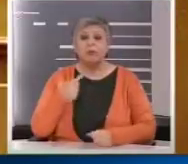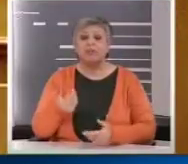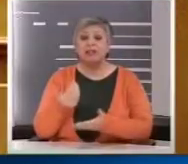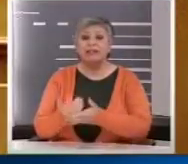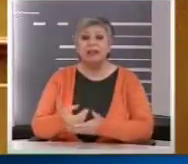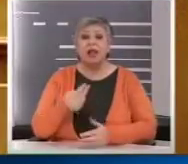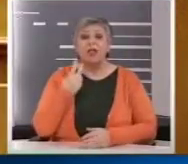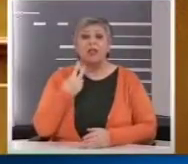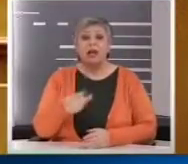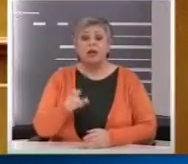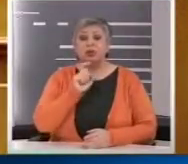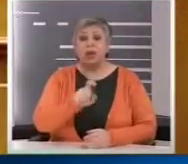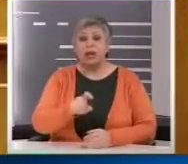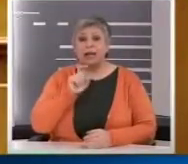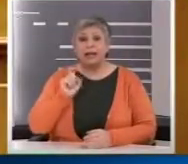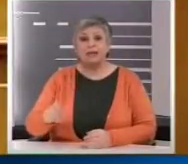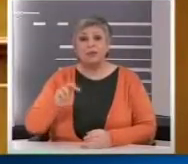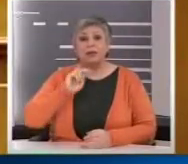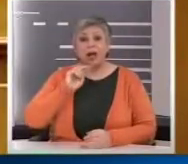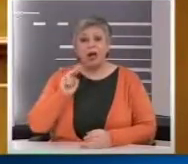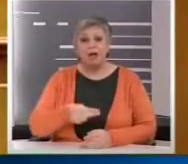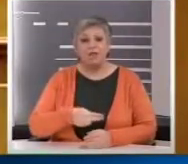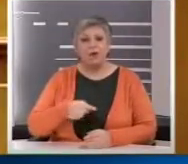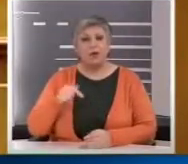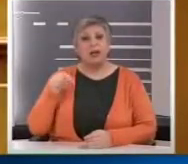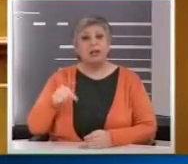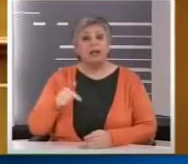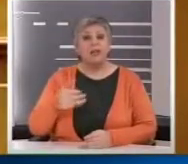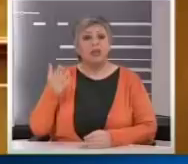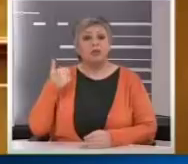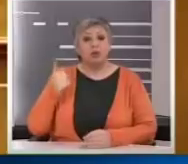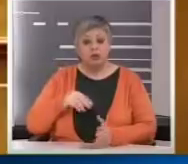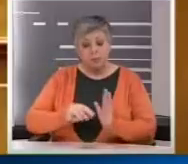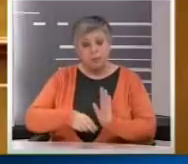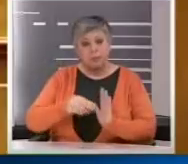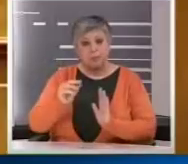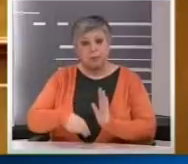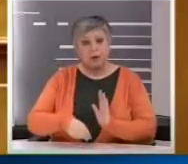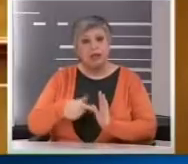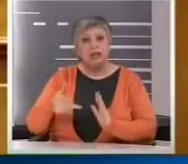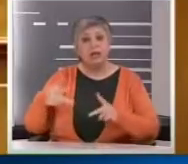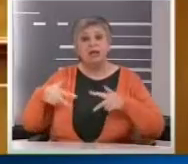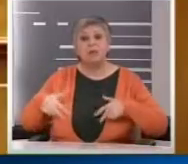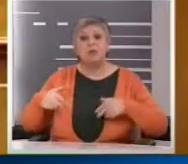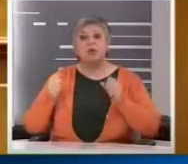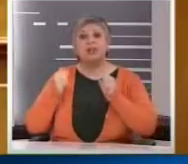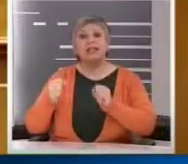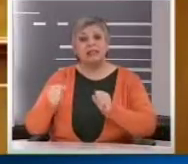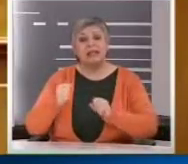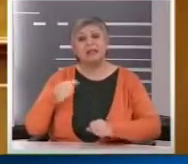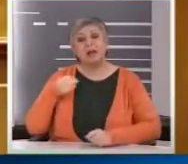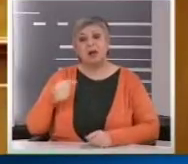εκατομμύρια ευρώ δάνειο, δάνειο το Υπουργείο Υγείας με υπογραφές τότε, του τότε Υπουργού Υγείας και του Διευθυντή